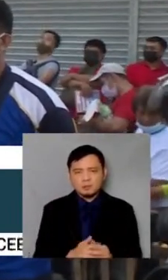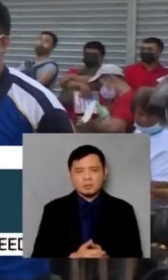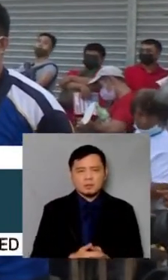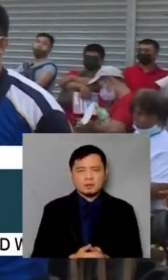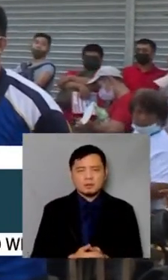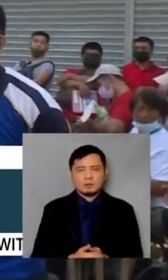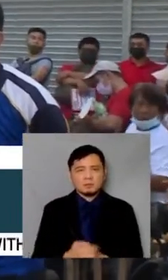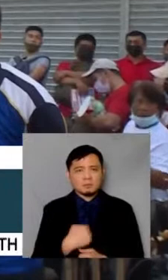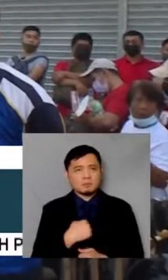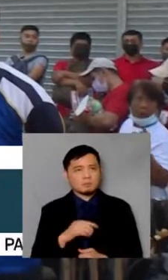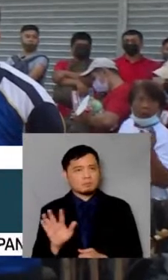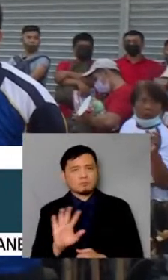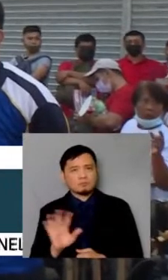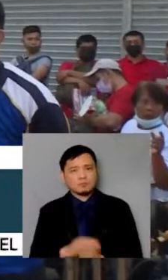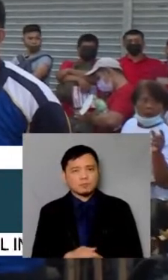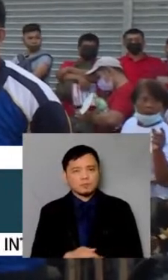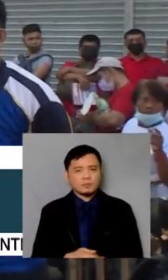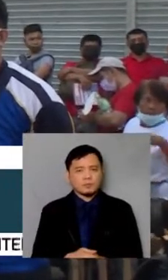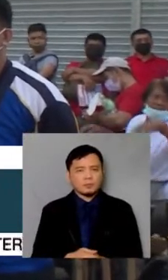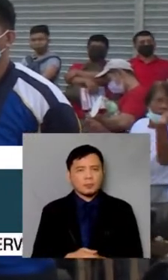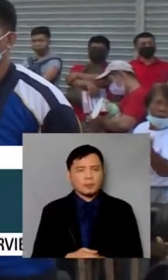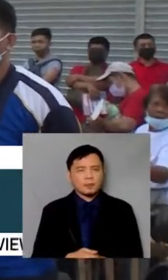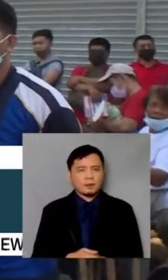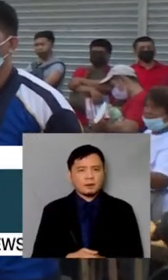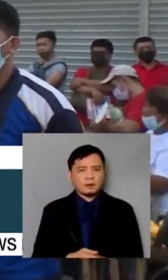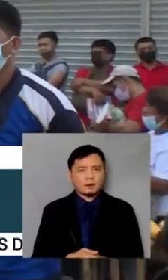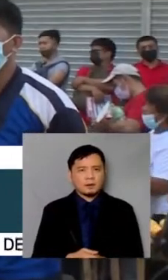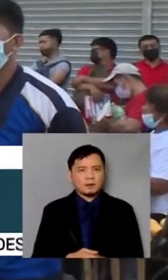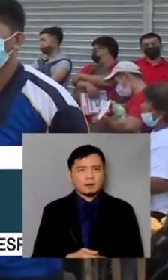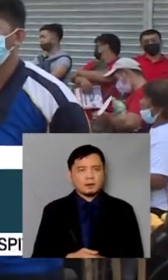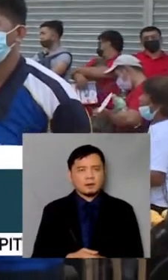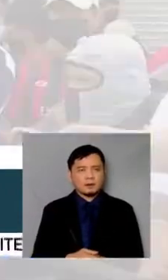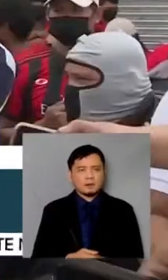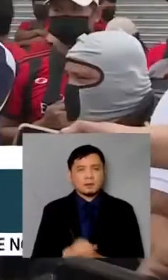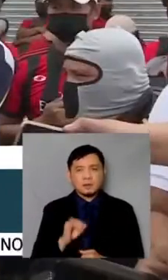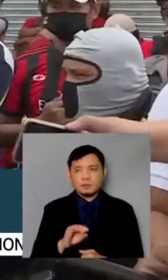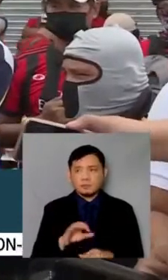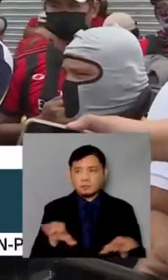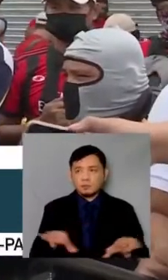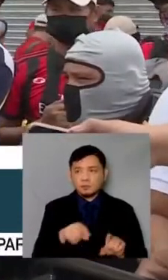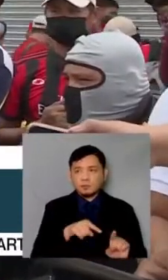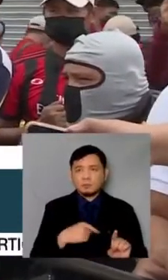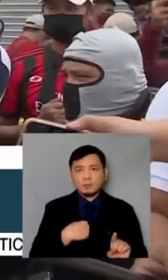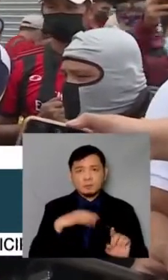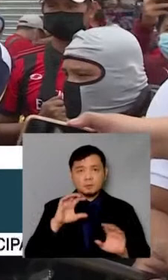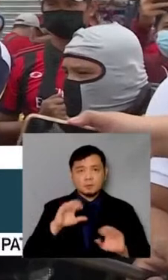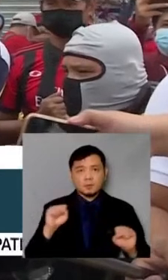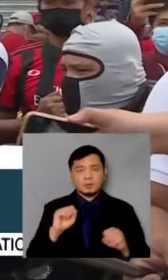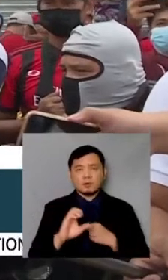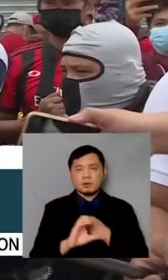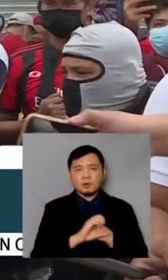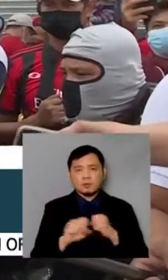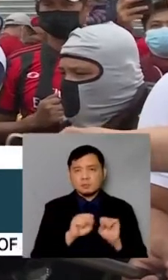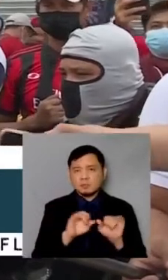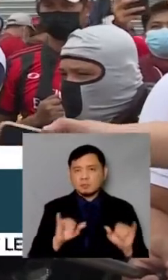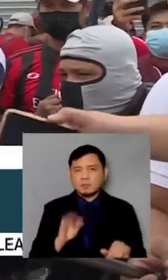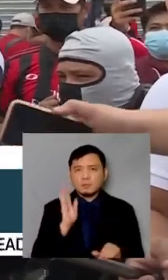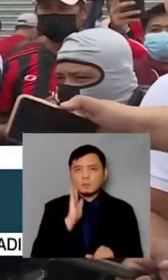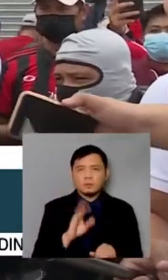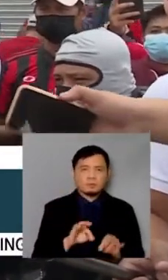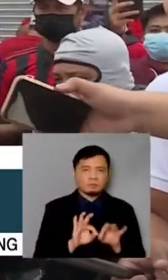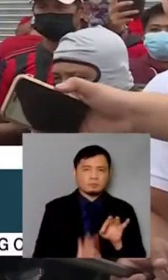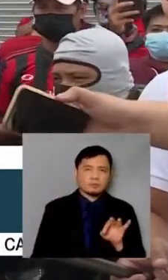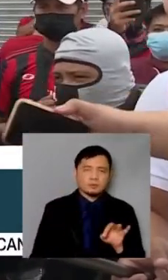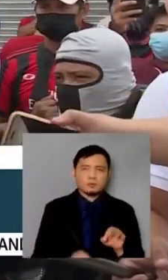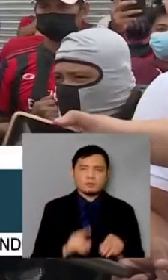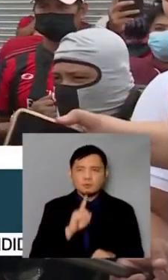ako, pero kung ako yan, automatic, mawawala na yung kontraktualisasyon. Dekad-dekad ng laban ang dagdag na sahod. Dekad-dekad ng